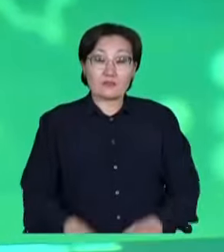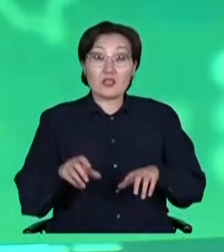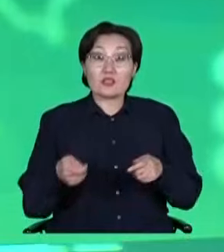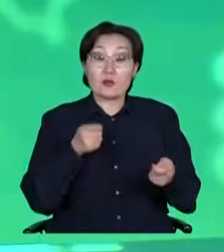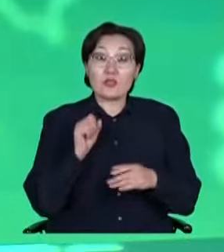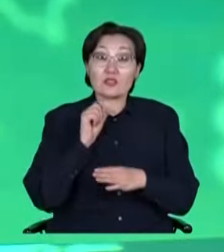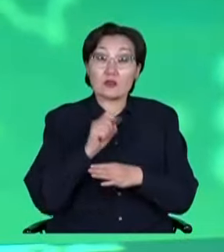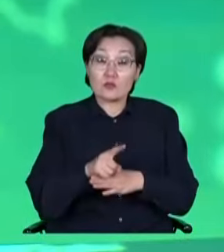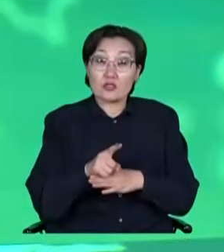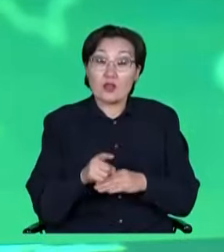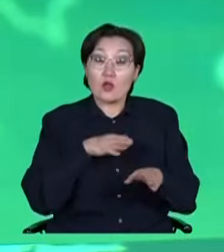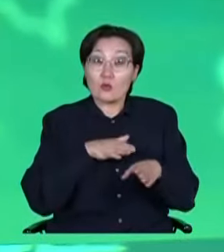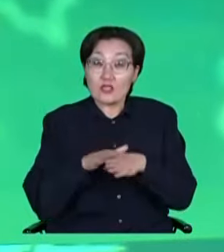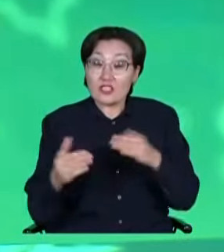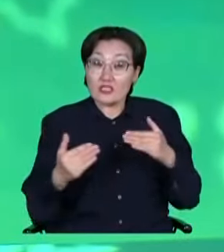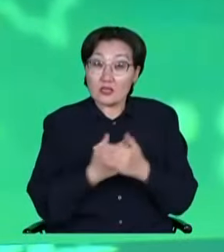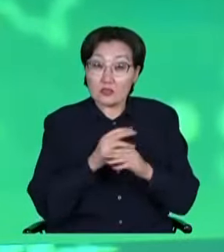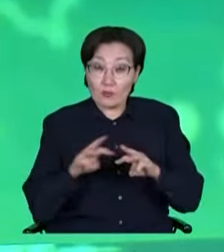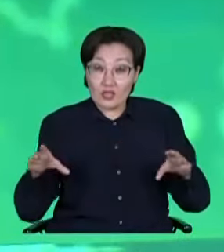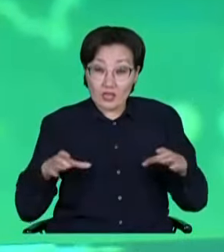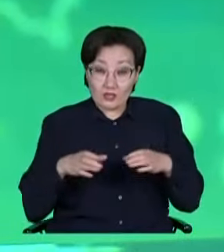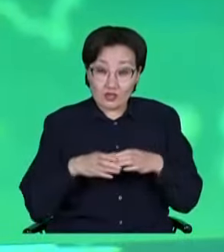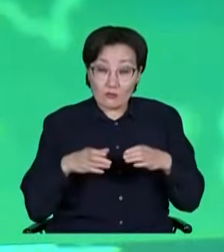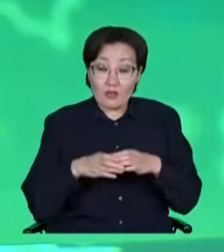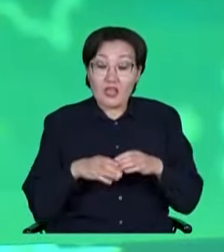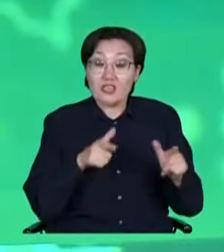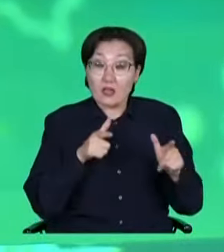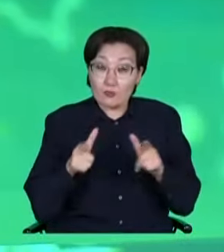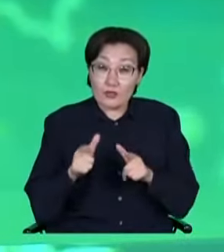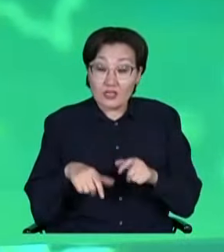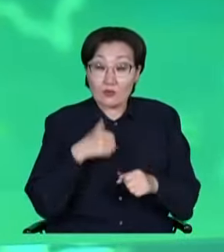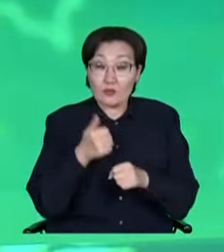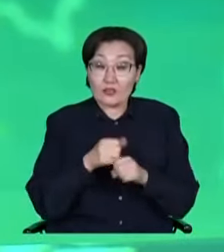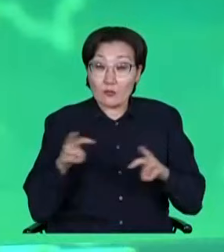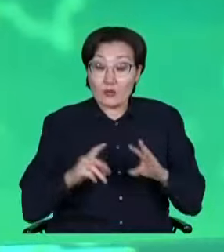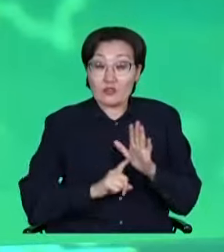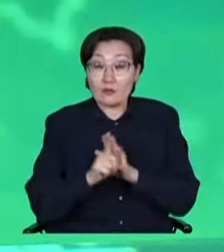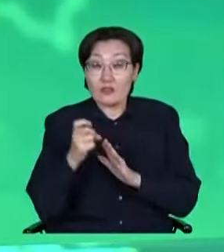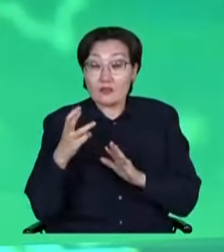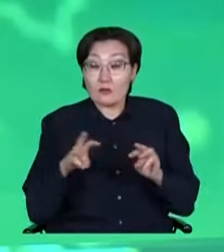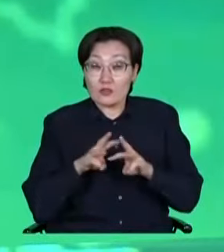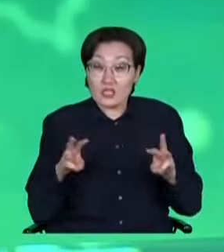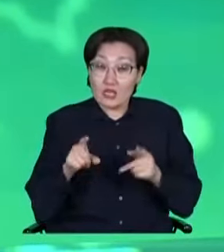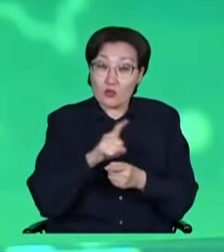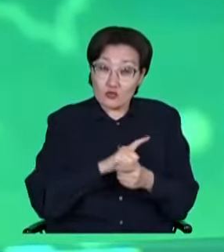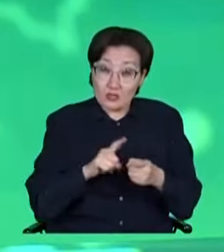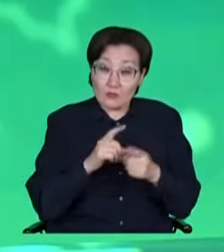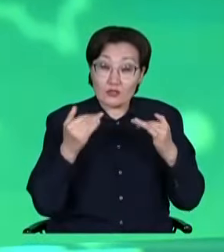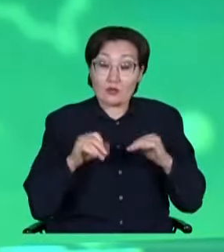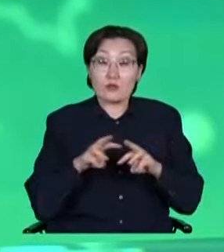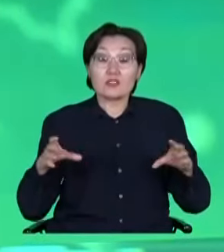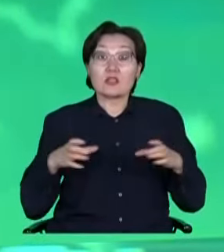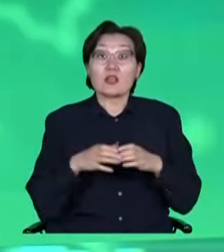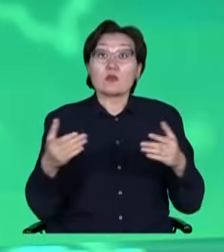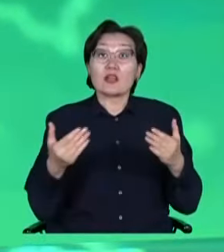Президент берген пәрменді орындайтын жаңа министрлер кабинеті жасақталды. Премьерден бастап бірнеше министр ауысты. Енді үкіметтің